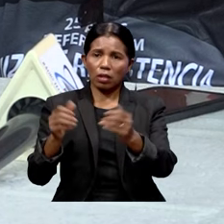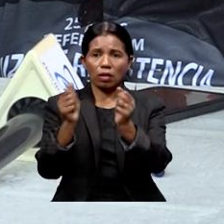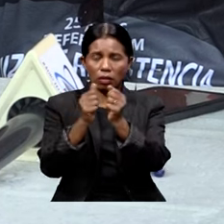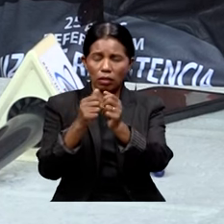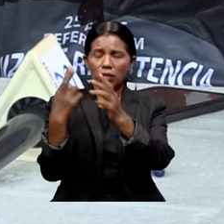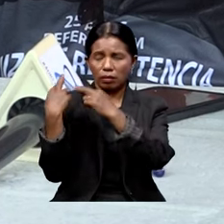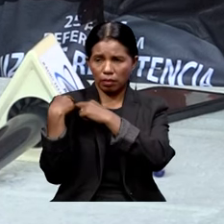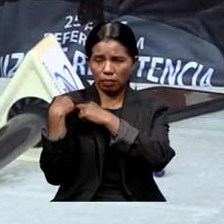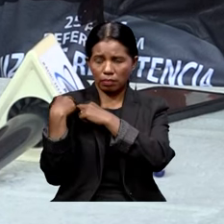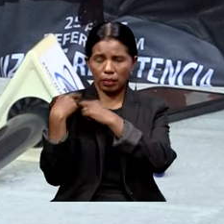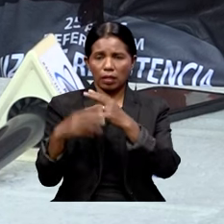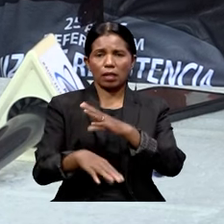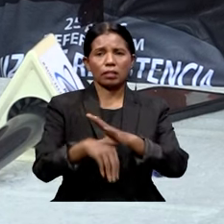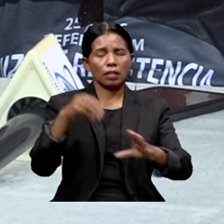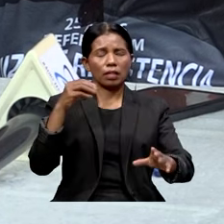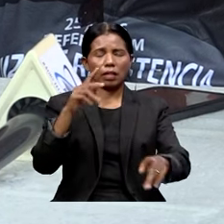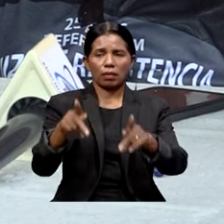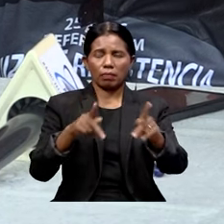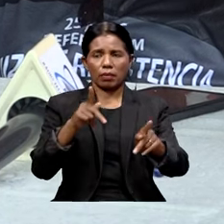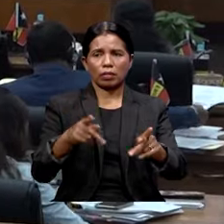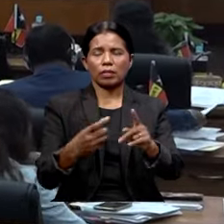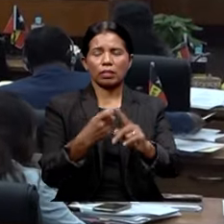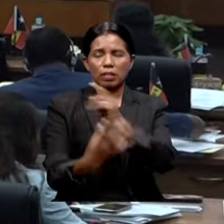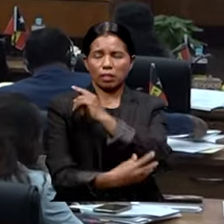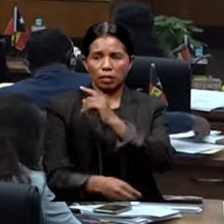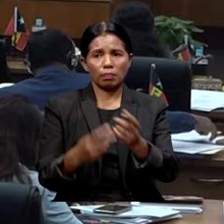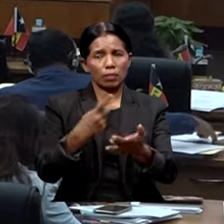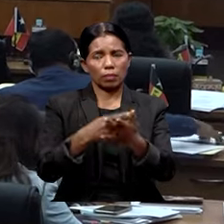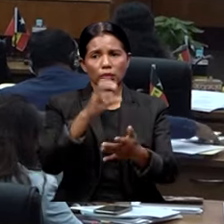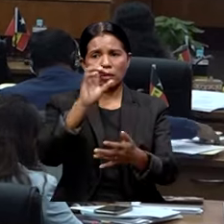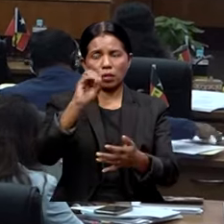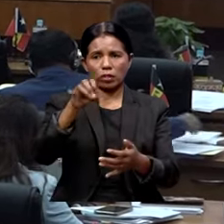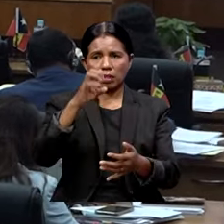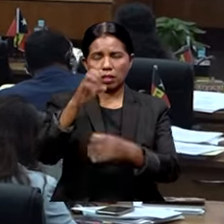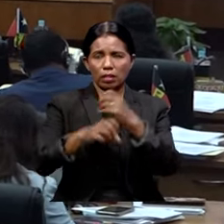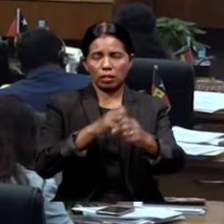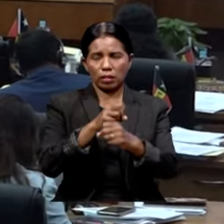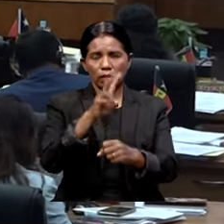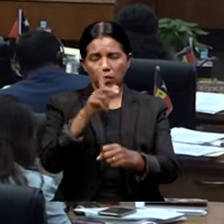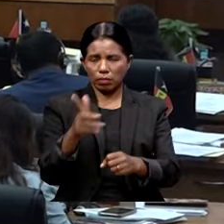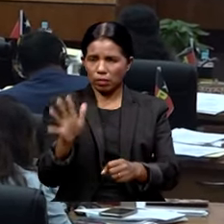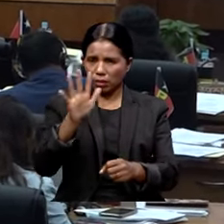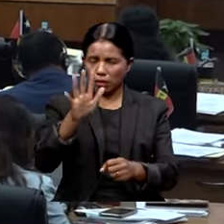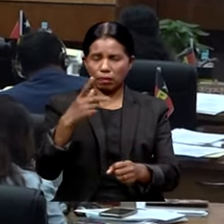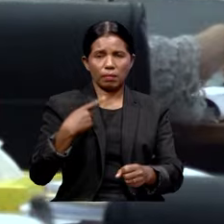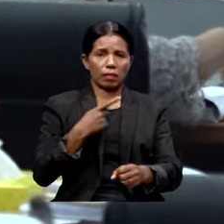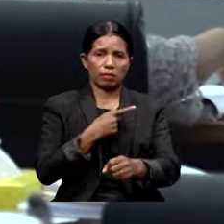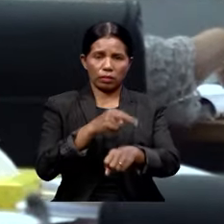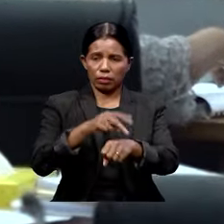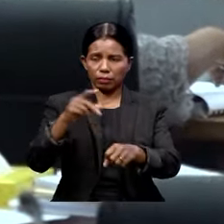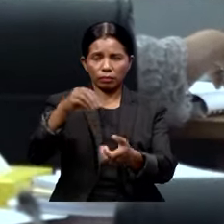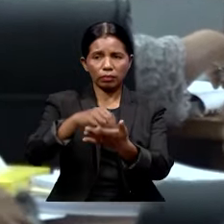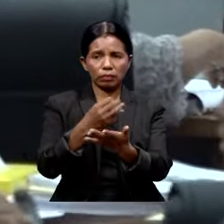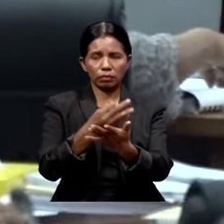bel kora ita lepo gune. Ia proposta orçamento geral estado tinang riuroron resen lima Parlamento Nasional prevê orçamento montante